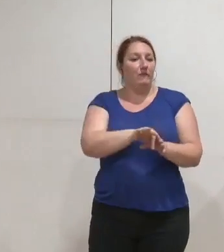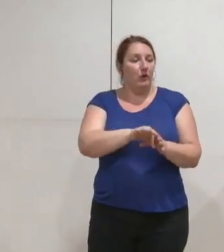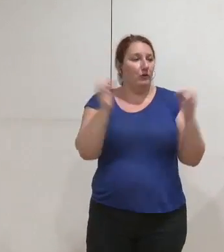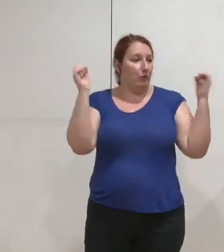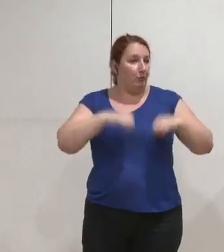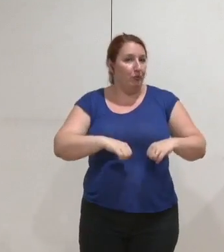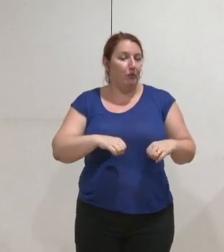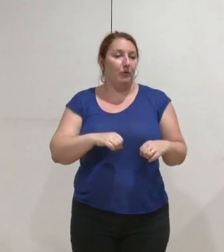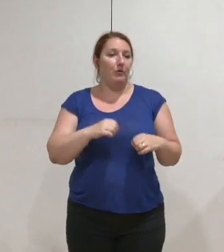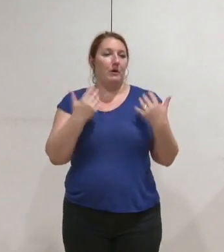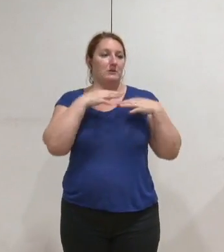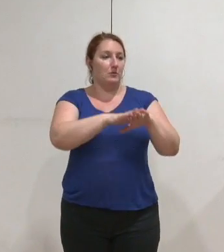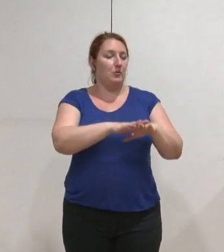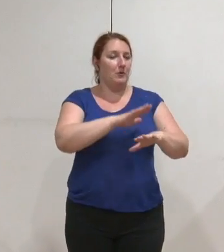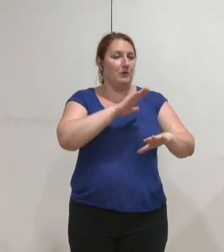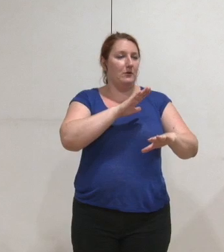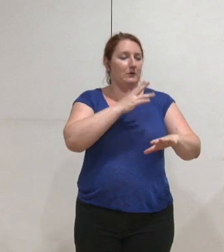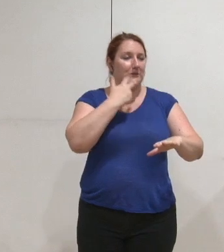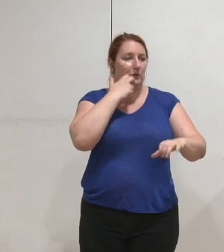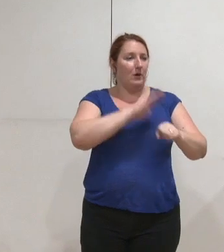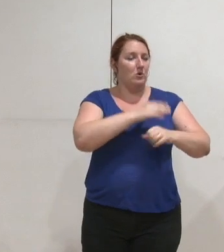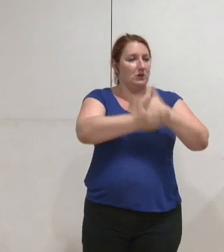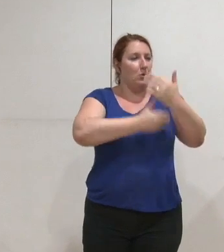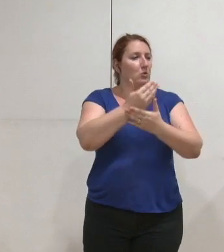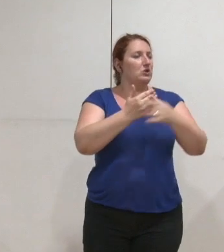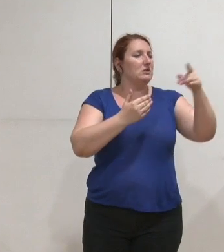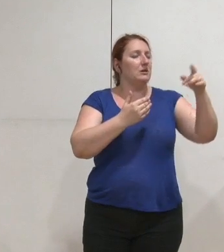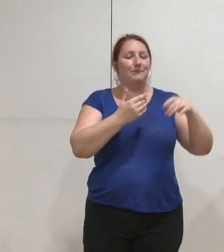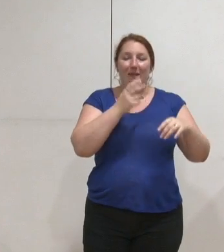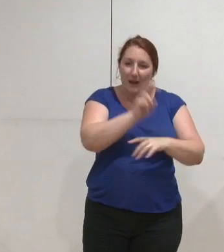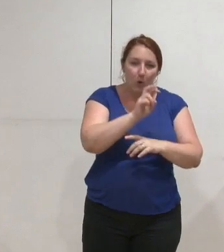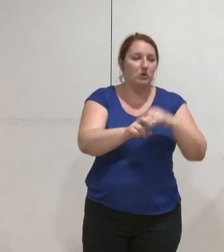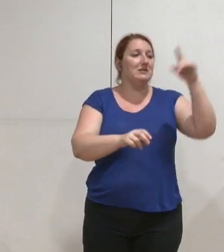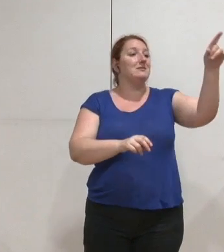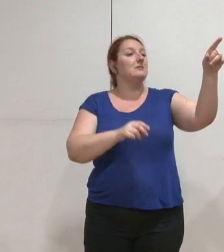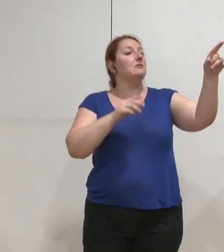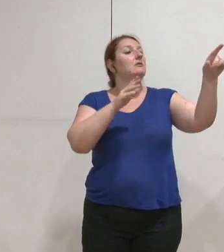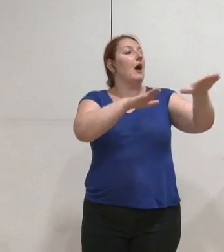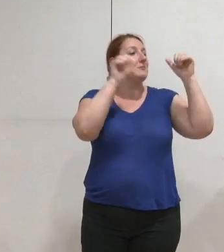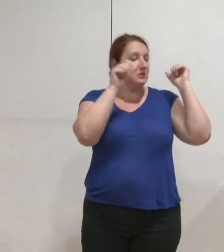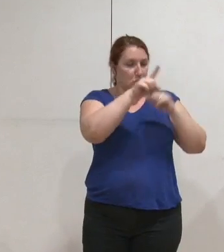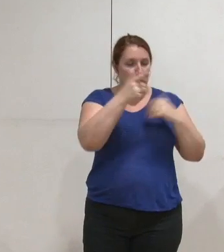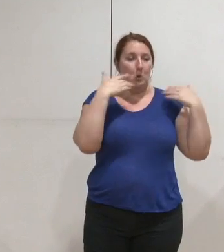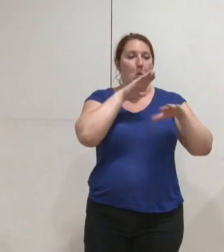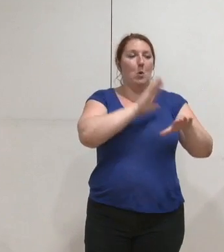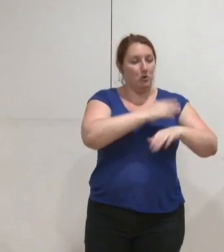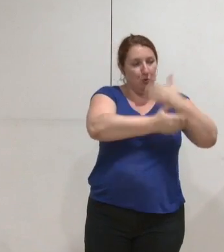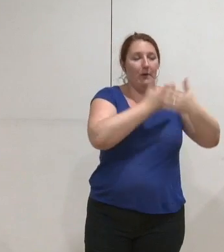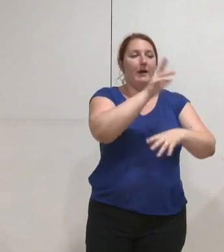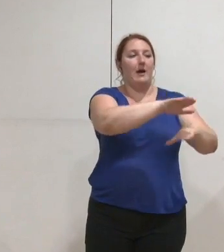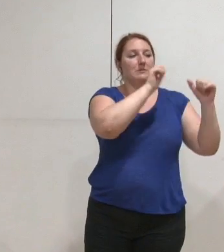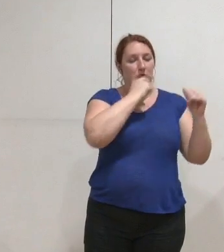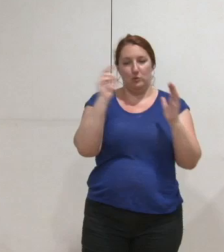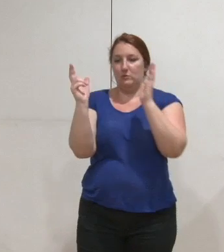citoyen de la gauche et écologistes et là-bas j'ai pas enregistré abstention du rassemblement de gauche et de progrès délibération adopté